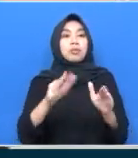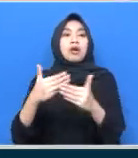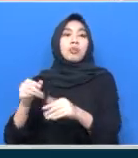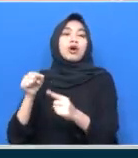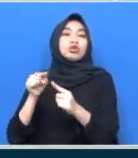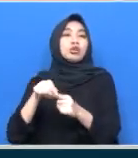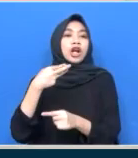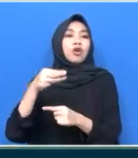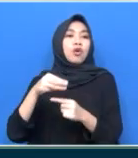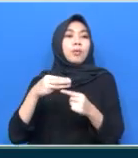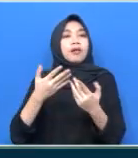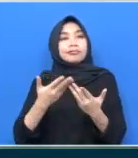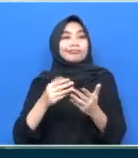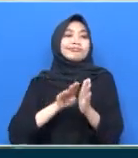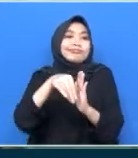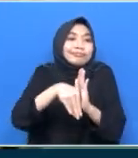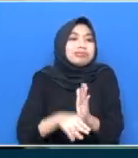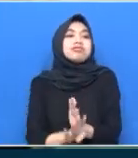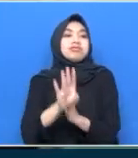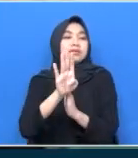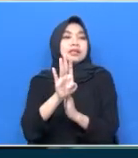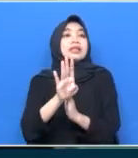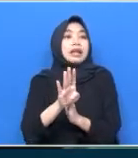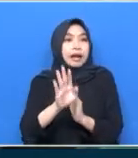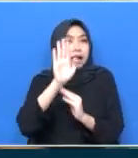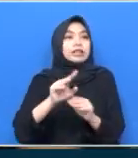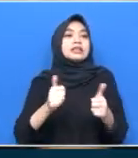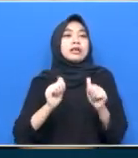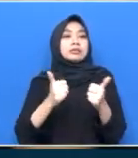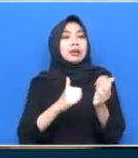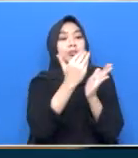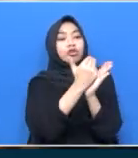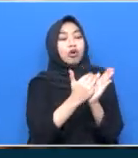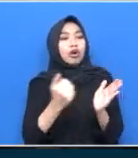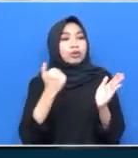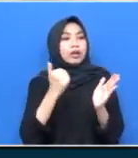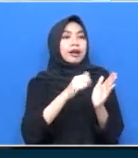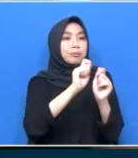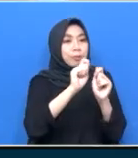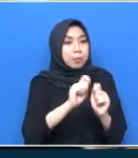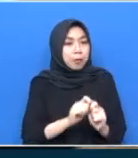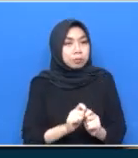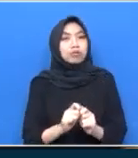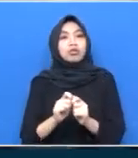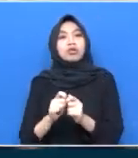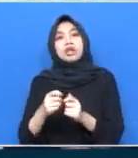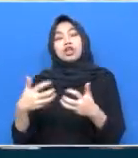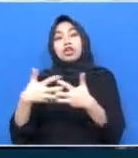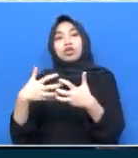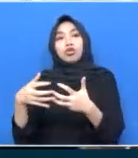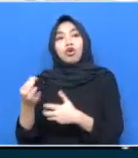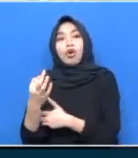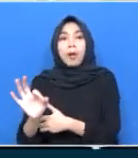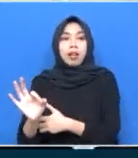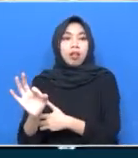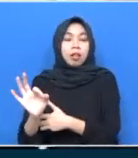persiapan akan diprioritaskan terkait protokol kesehatan di masa pandemic serta menyambut new normal manfaat